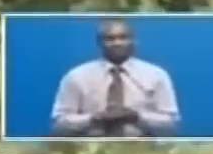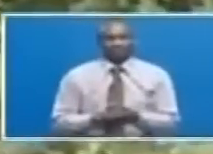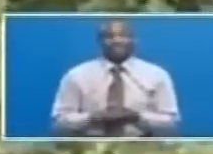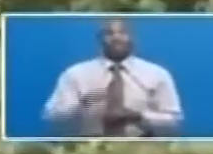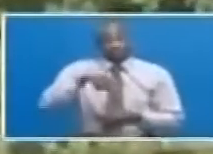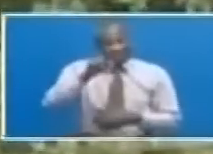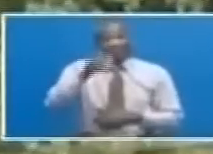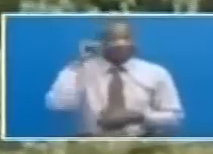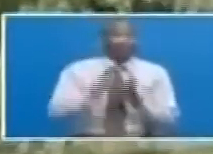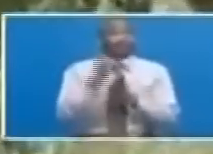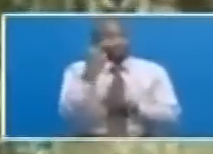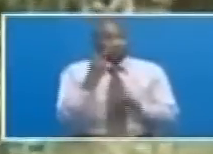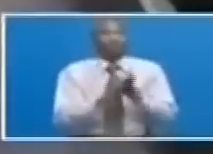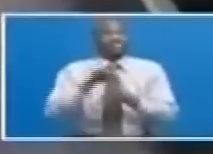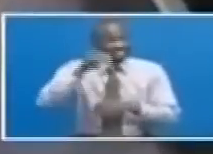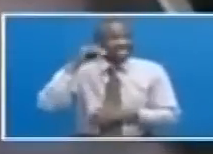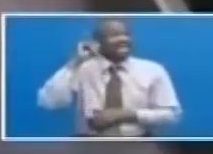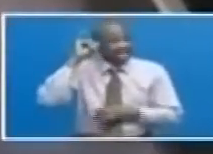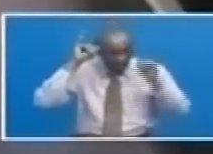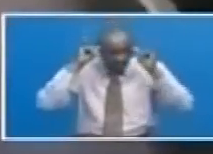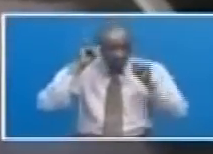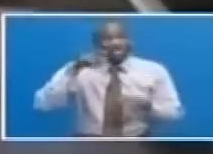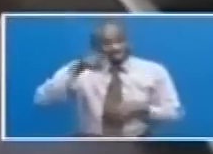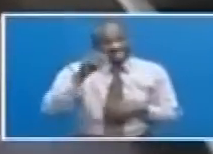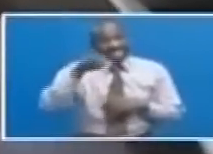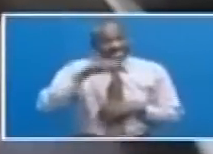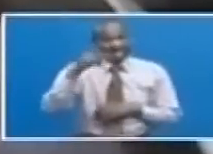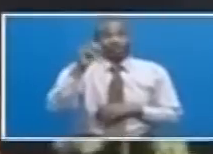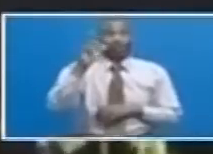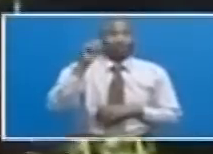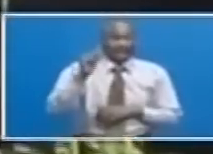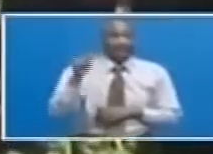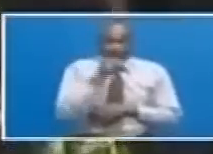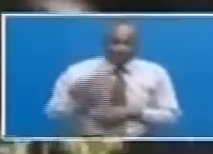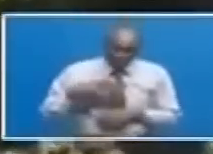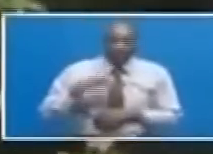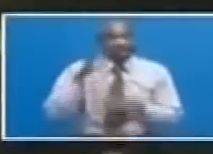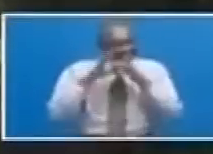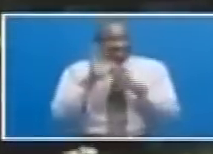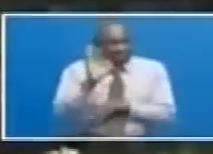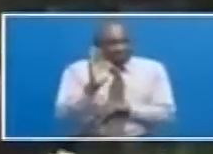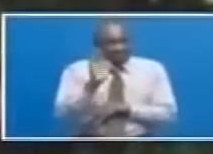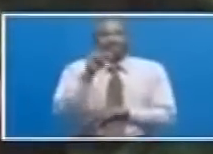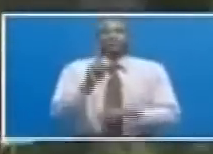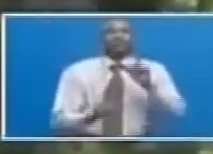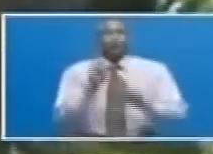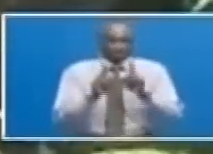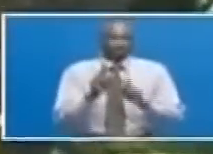Patikana na silaha ama iba ng'ombe huko Kuria na utajipata pabaya mbele ya wazee na mila za Kikuria.